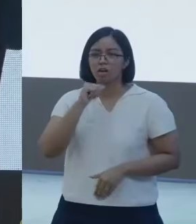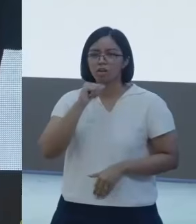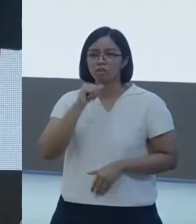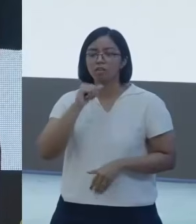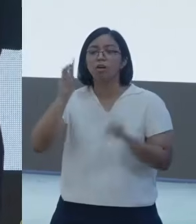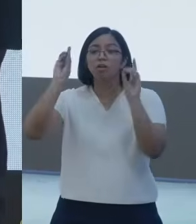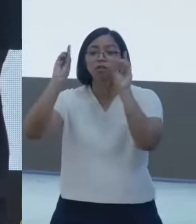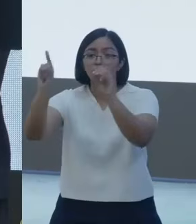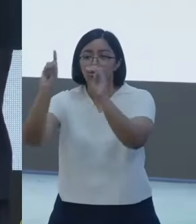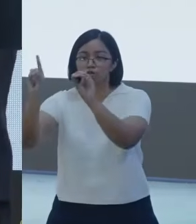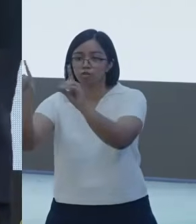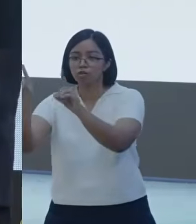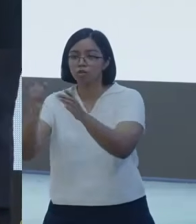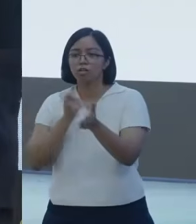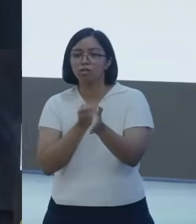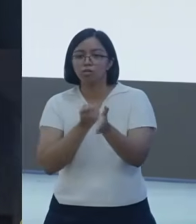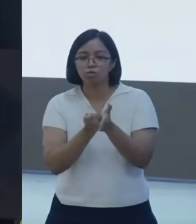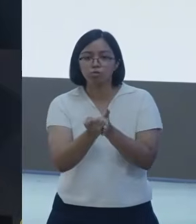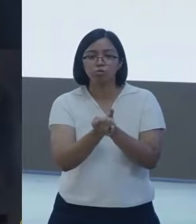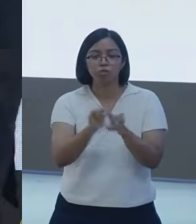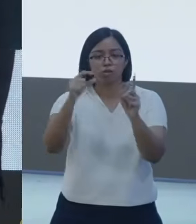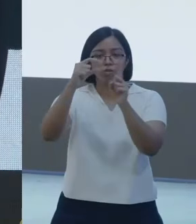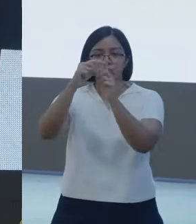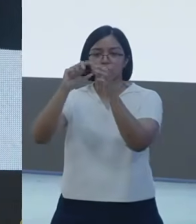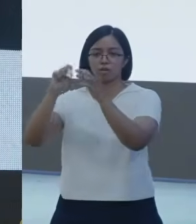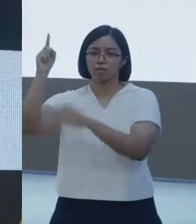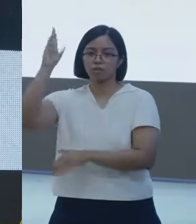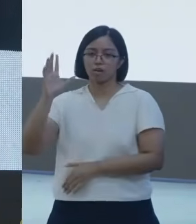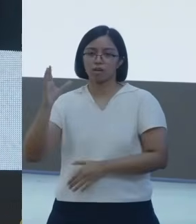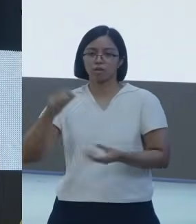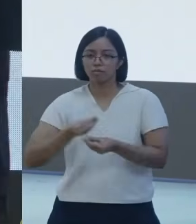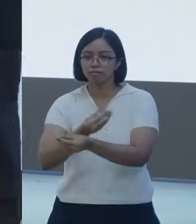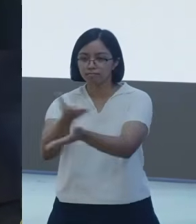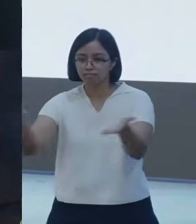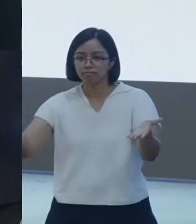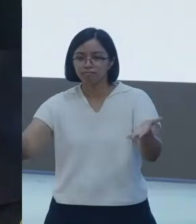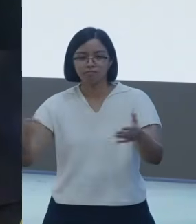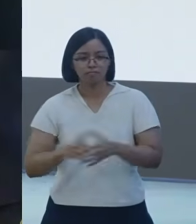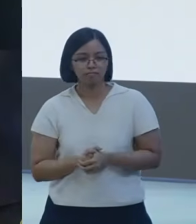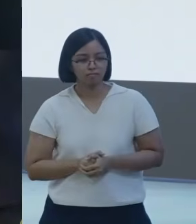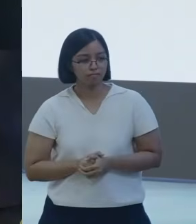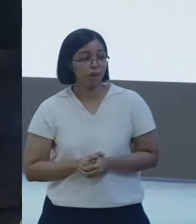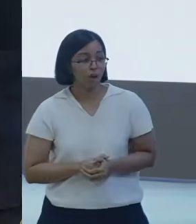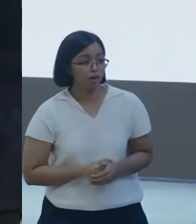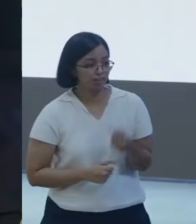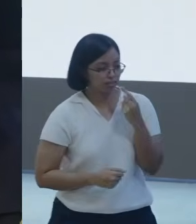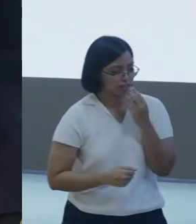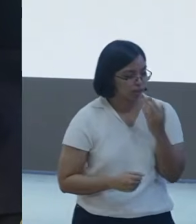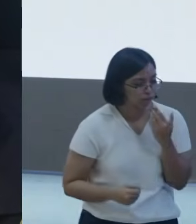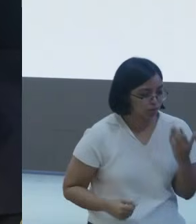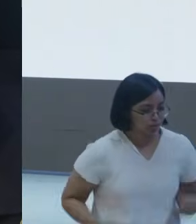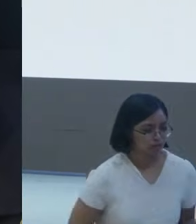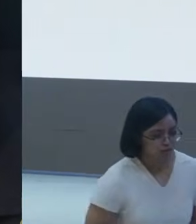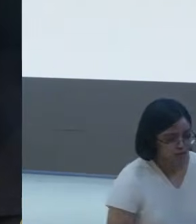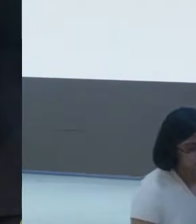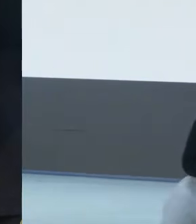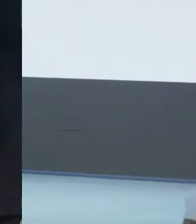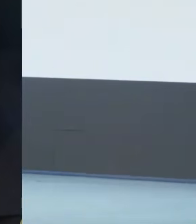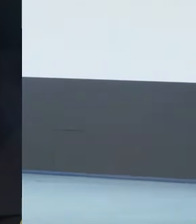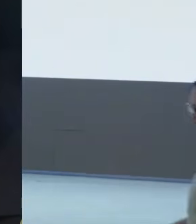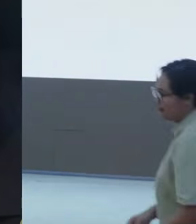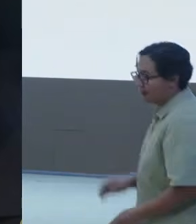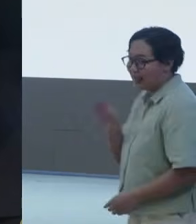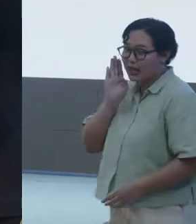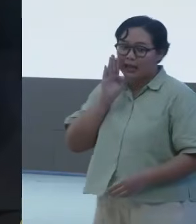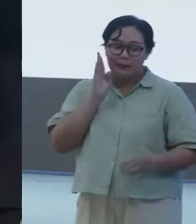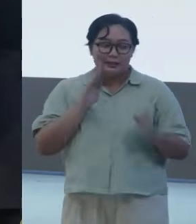yung katotohanan, yung salita ng Diyos na ibinigay sa kanila. So mga kapatid,